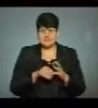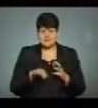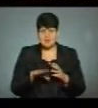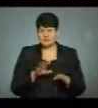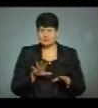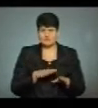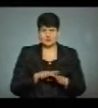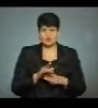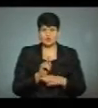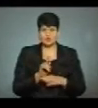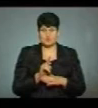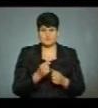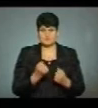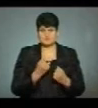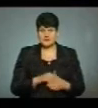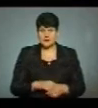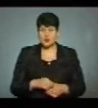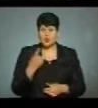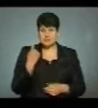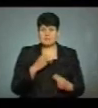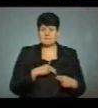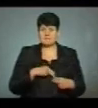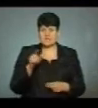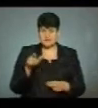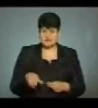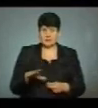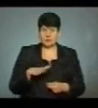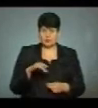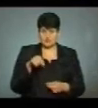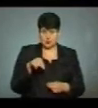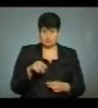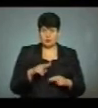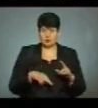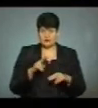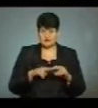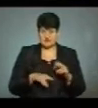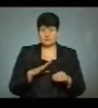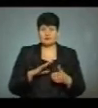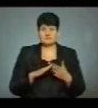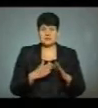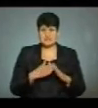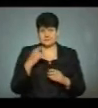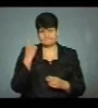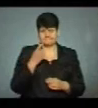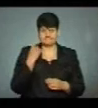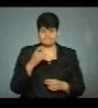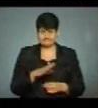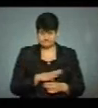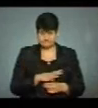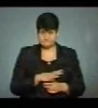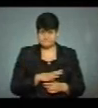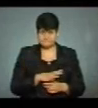безпеки. Один з працівників, який був на цьому будівництві, знаходився в стані алкогольного сп'яніння.